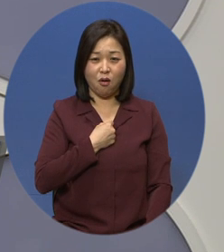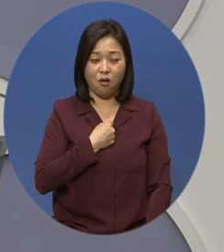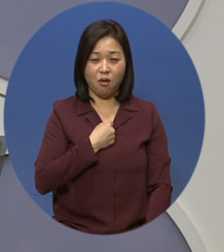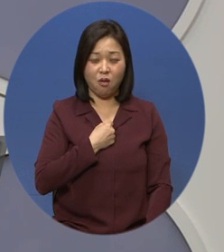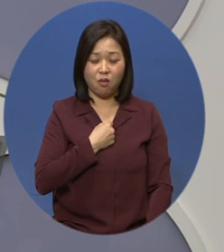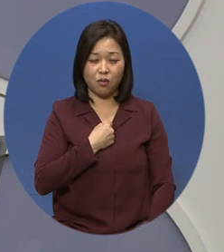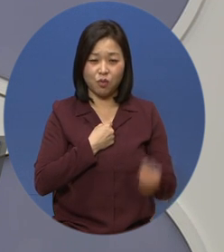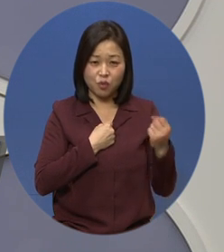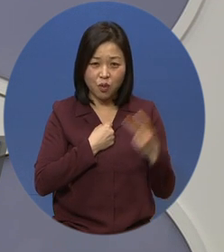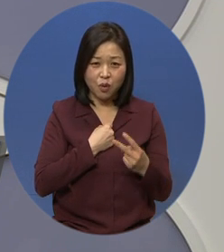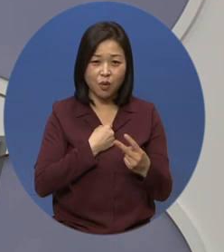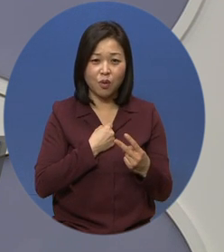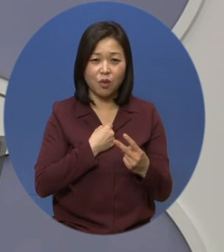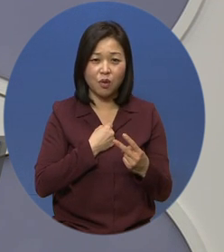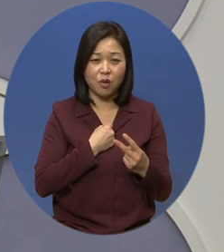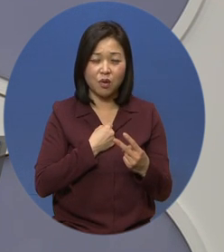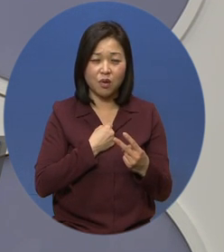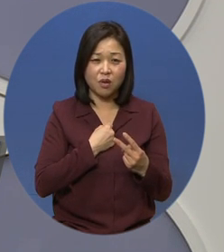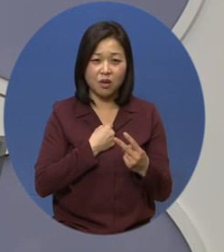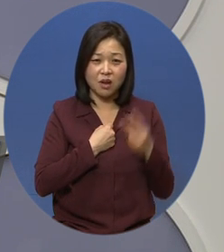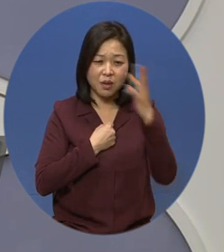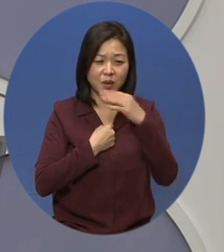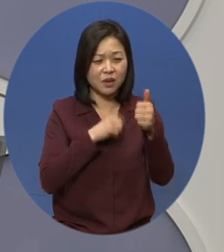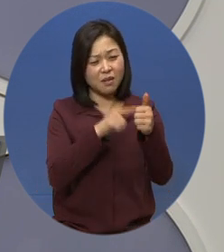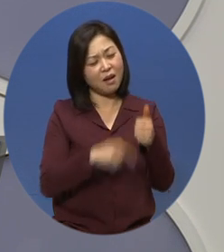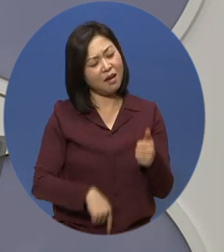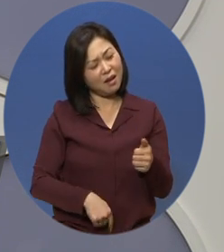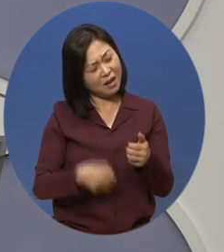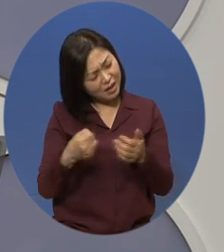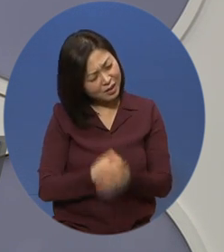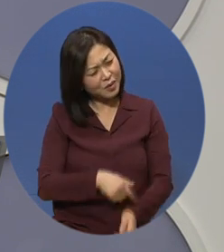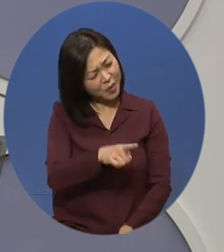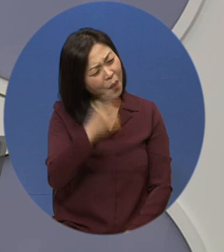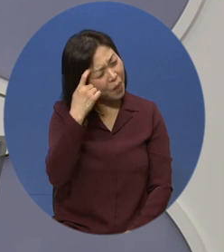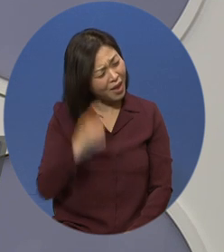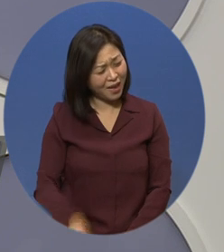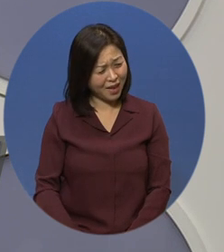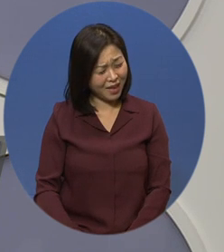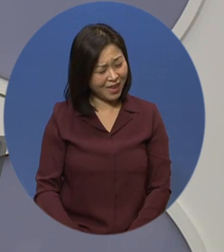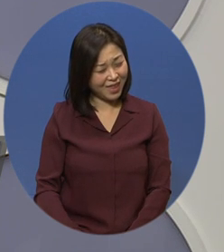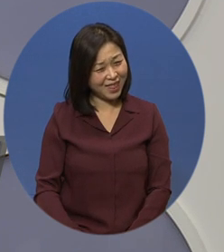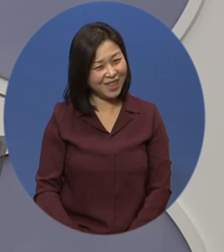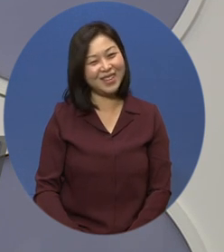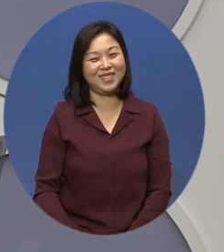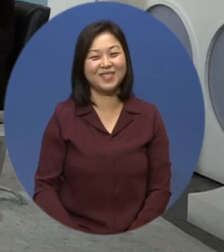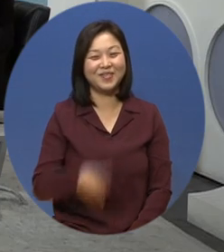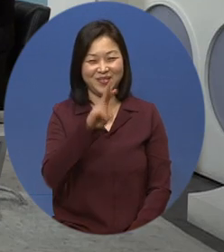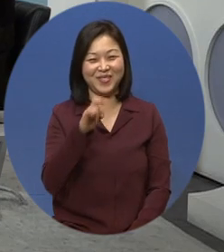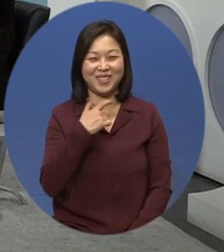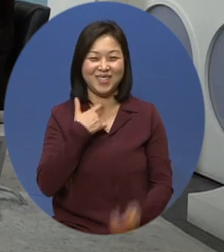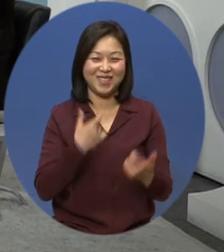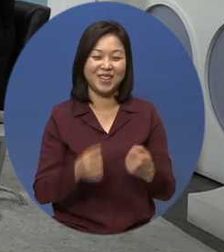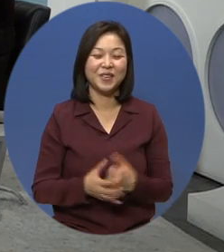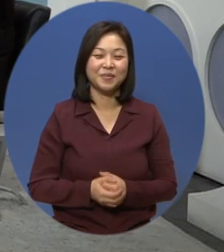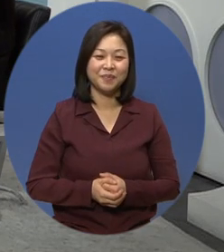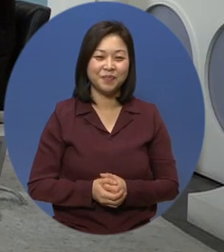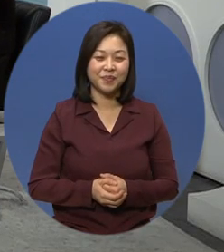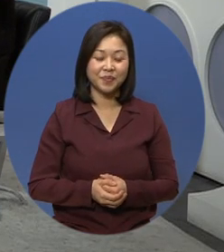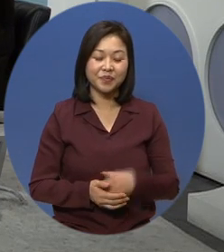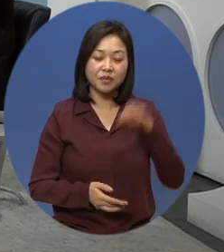받고 아 그때 감동을 많이 원하고 했죠 그랬더니 요렇게 그 그 5.18